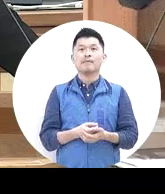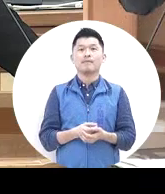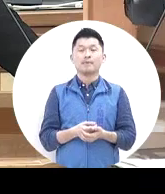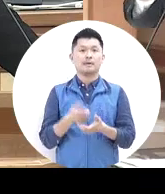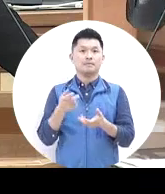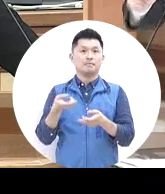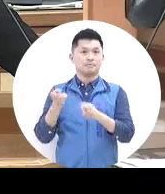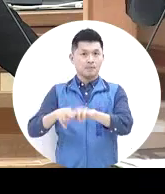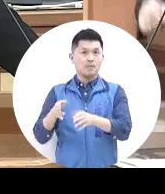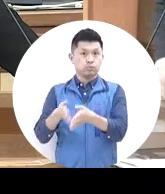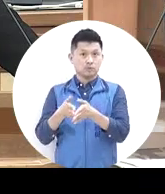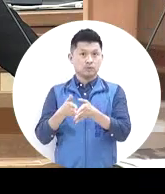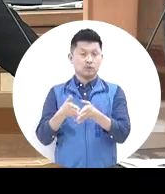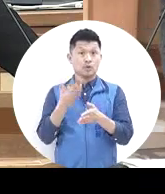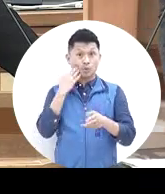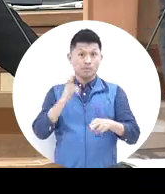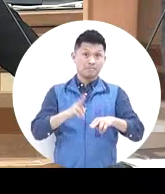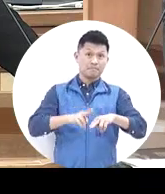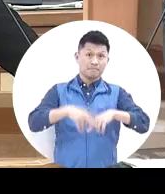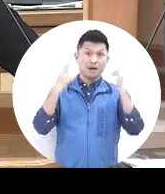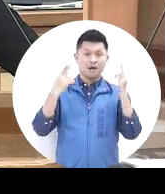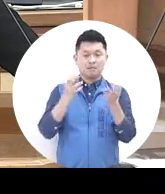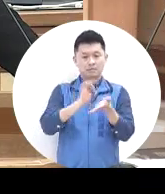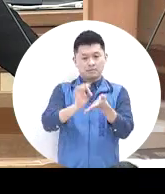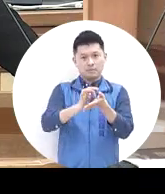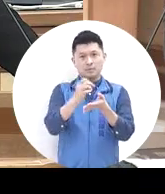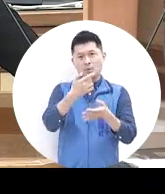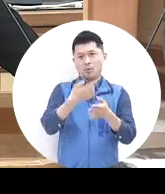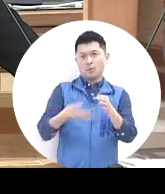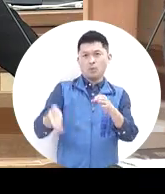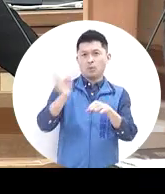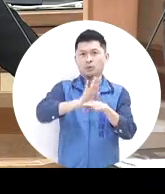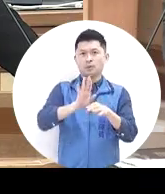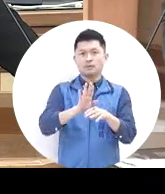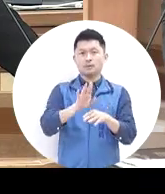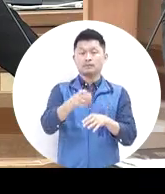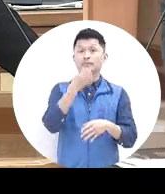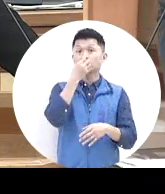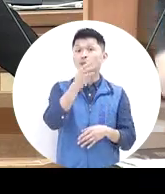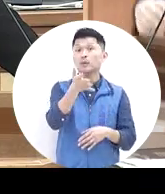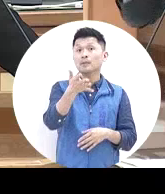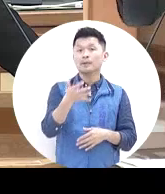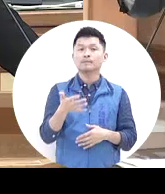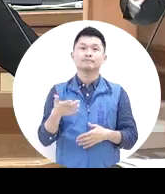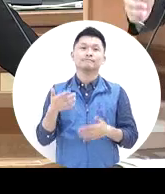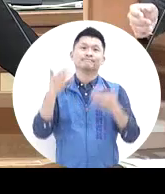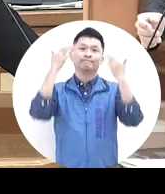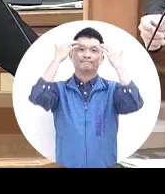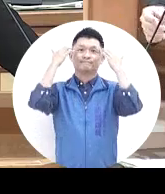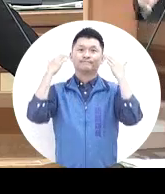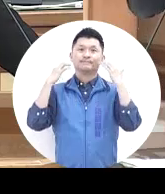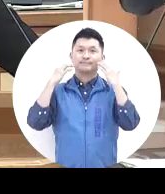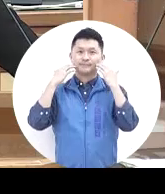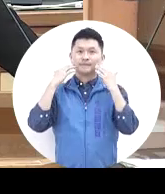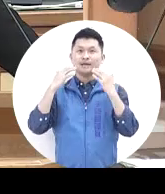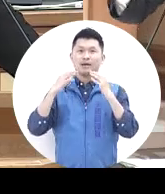启，将会花很多钱。那个时候你为什么会讲这个？因为韩国瑜他们永和派，有你奥卡